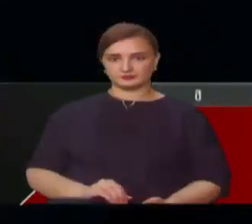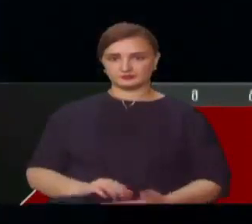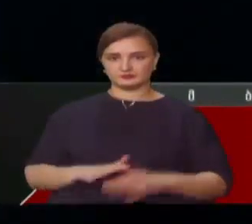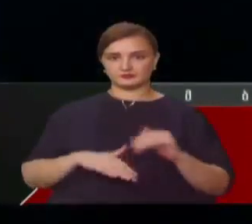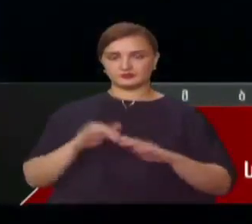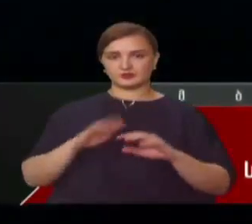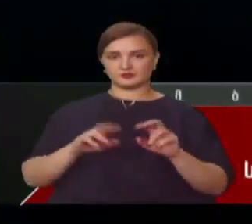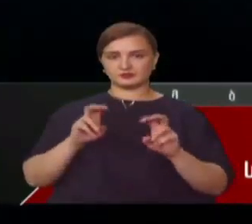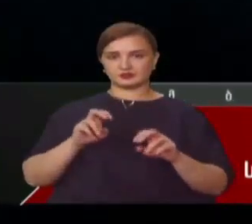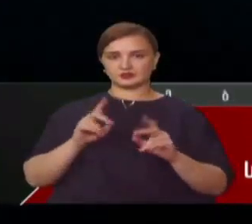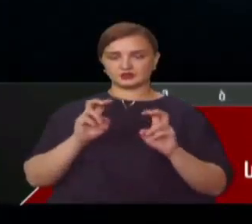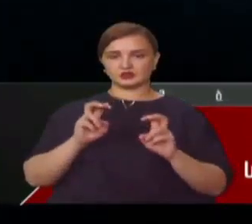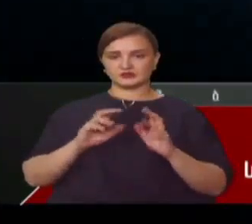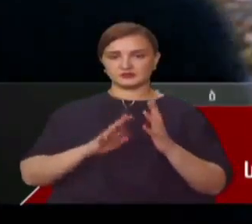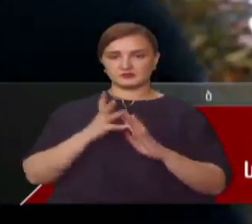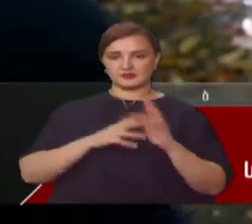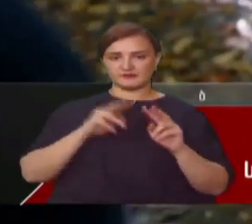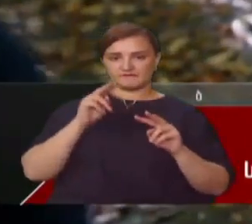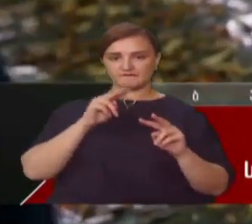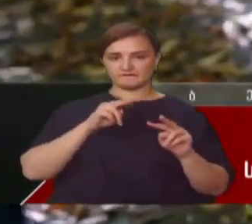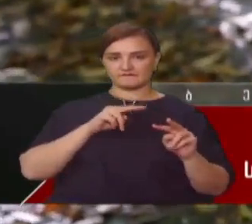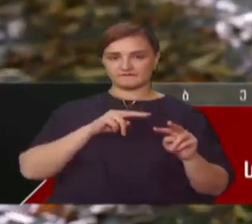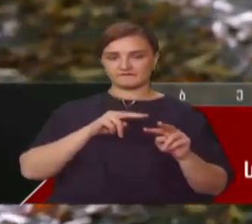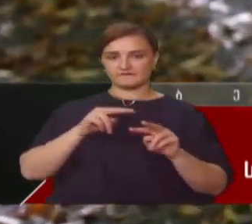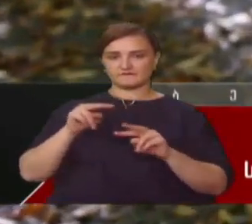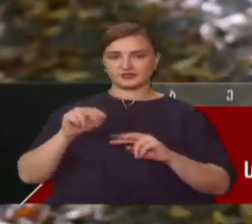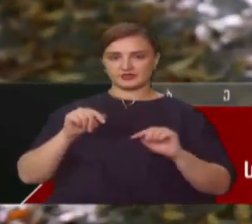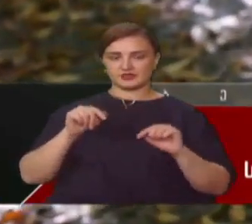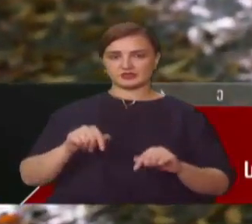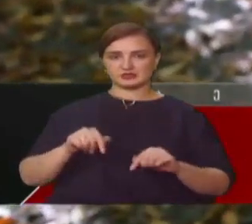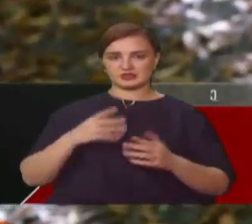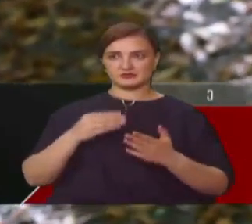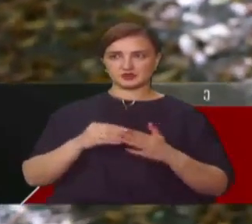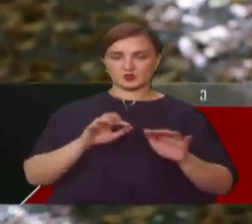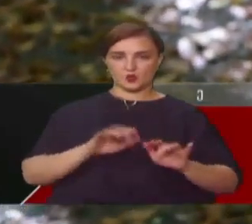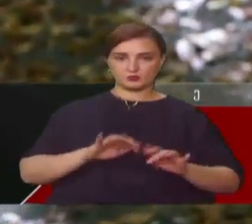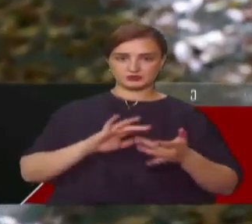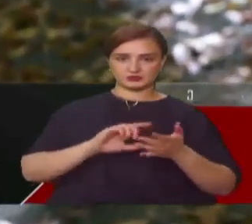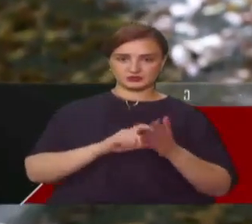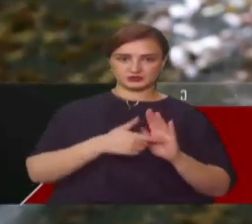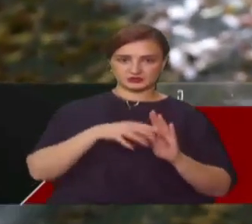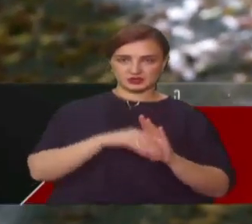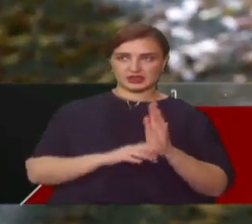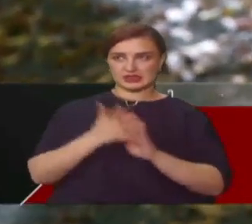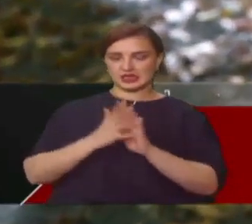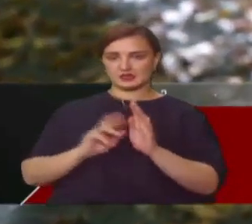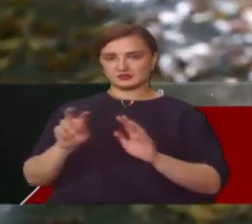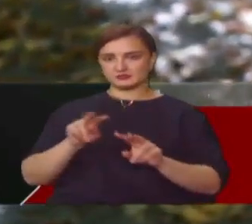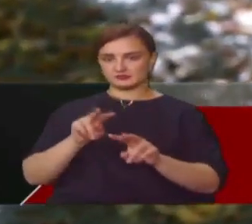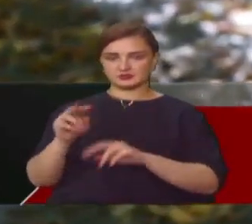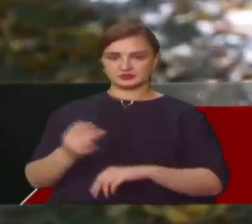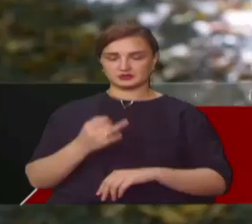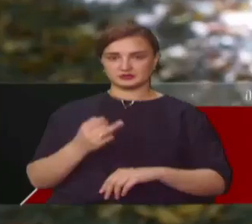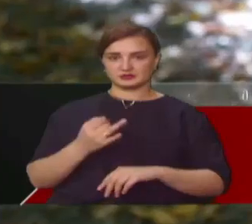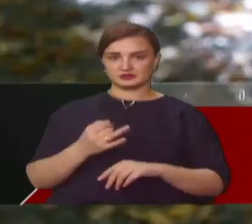იმუშაო როგორც ველზე, ასევე საოფისე საქმეც აქტიურად აკეთო. შესაბამისად, მეტად უფრო საინტერესოა და